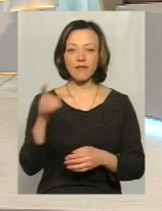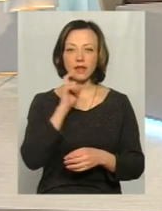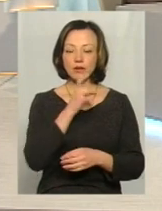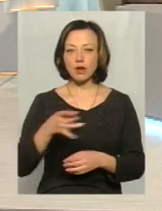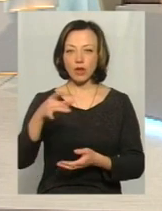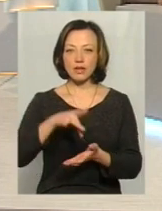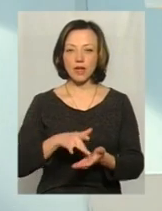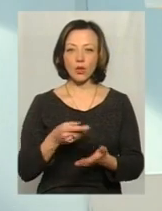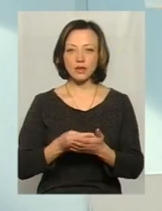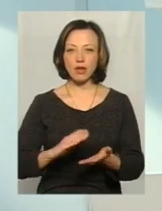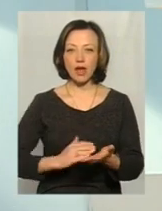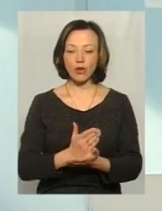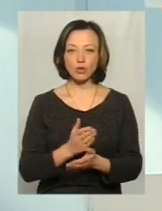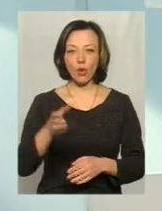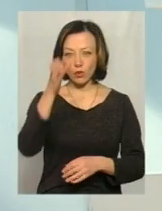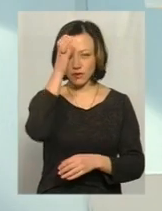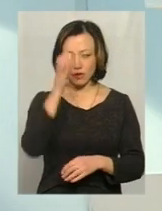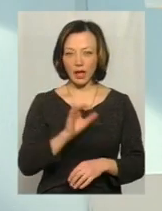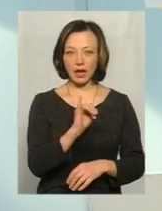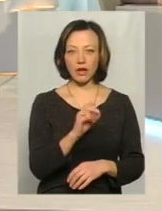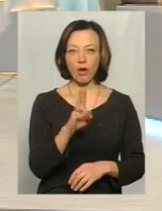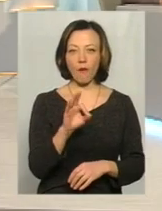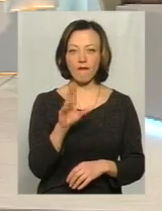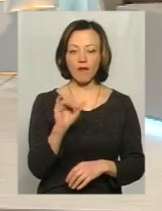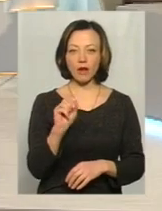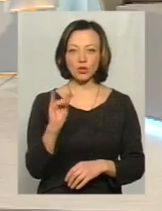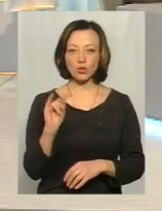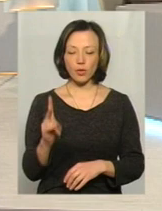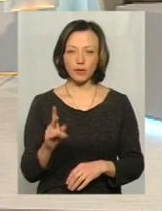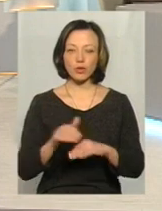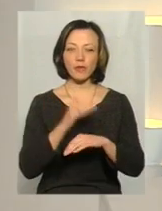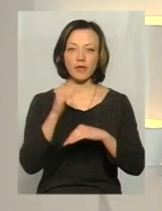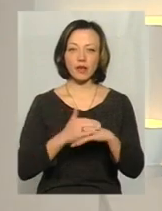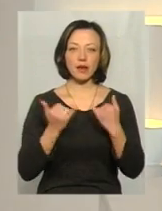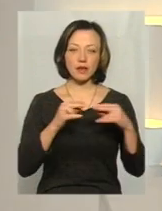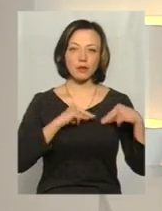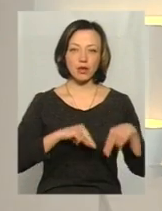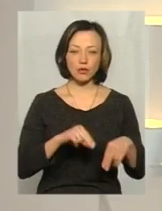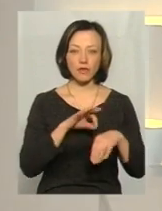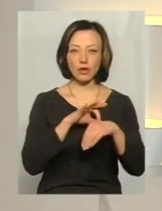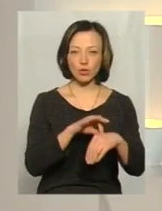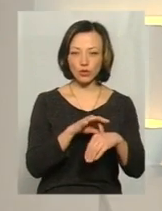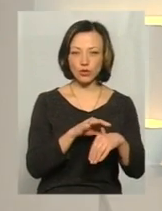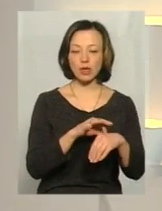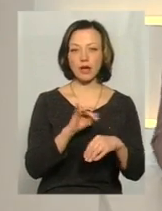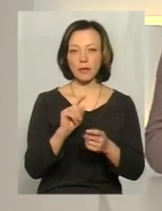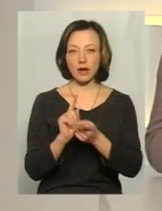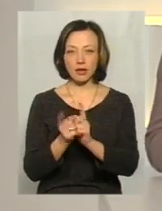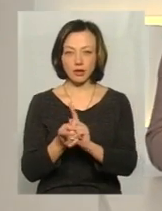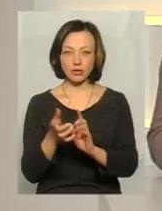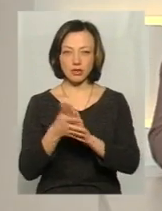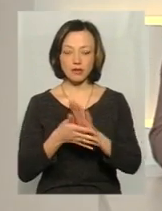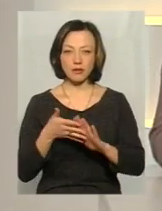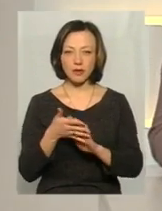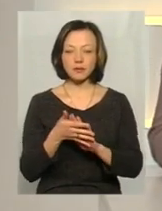якості освіти Іриною Ковальчук. Добрий вечір. Вітаю. В прямому ефірі для вас працюють Олена Каміняш і Ольга Рибак перекладає на